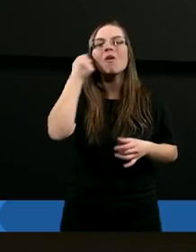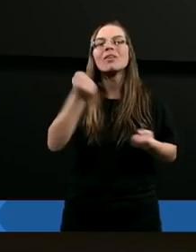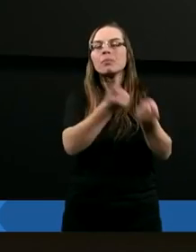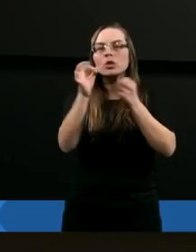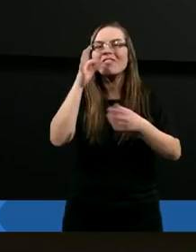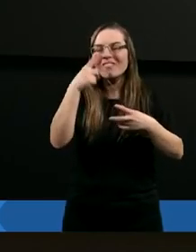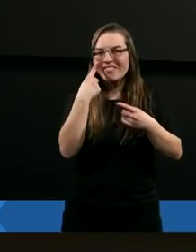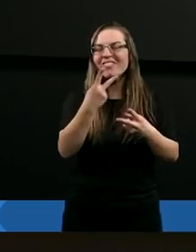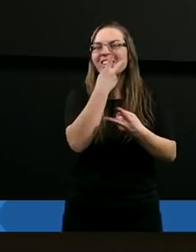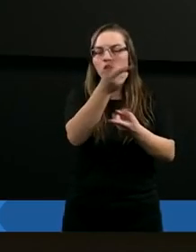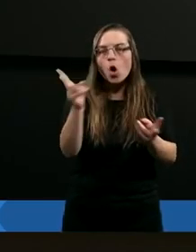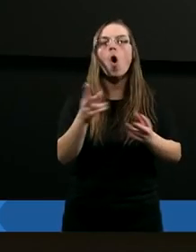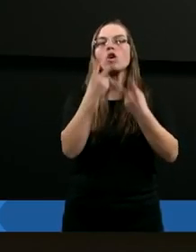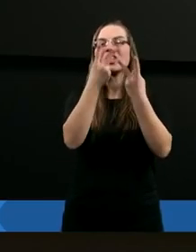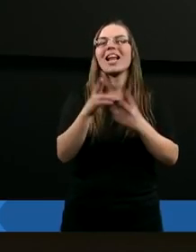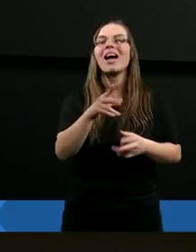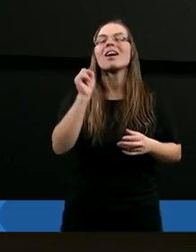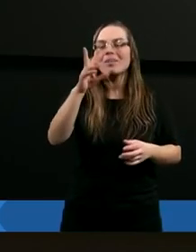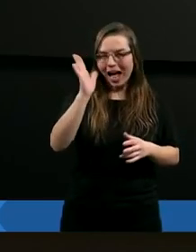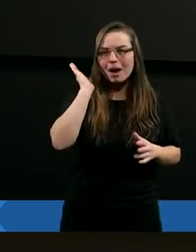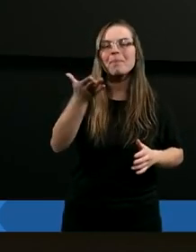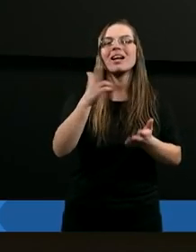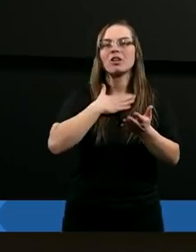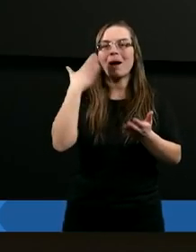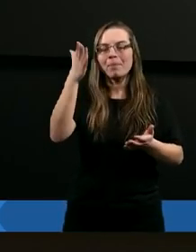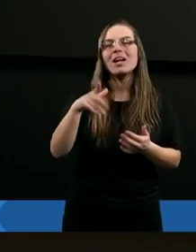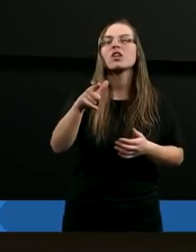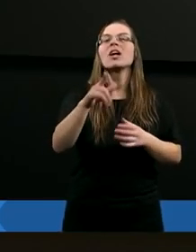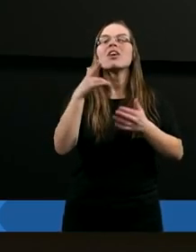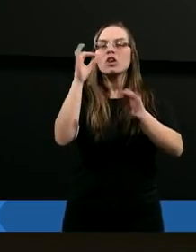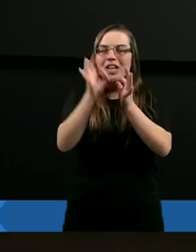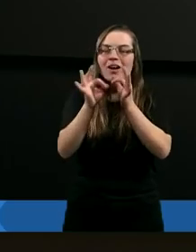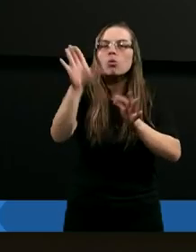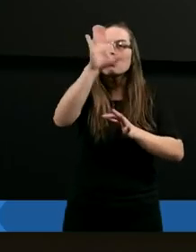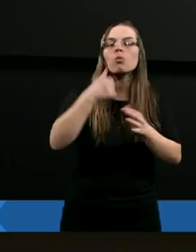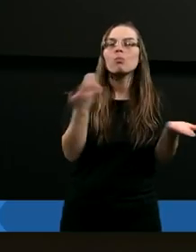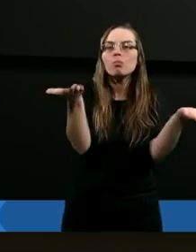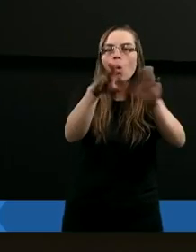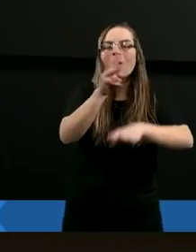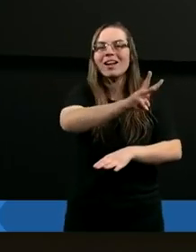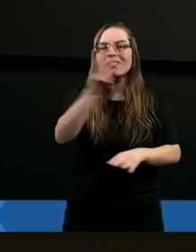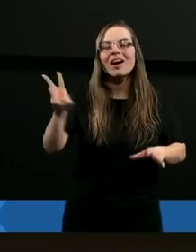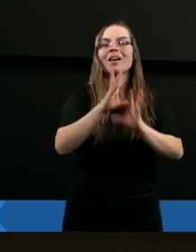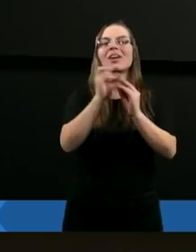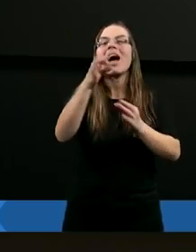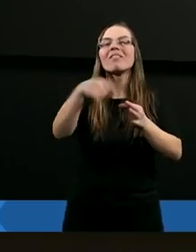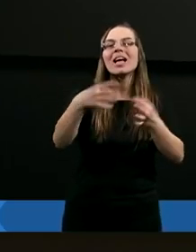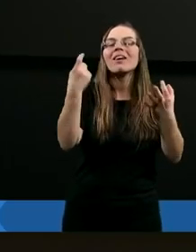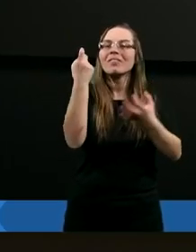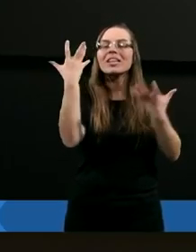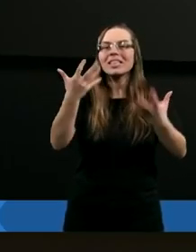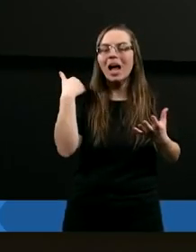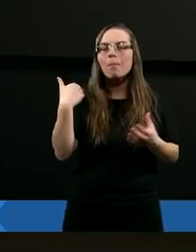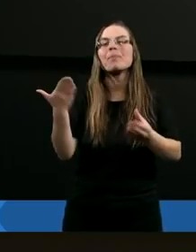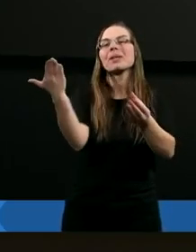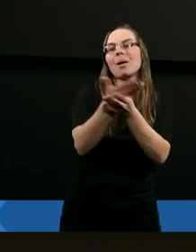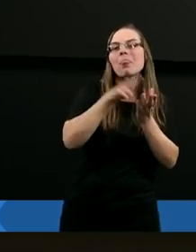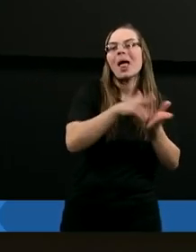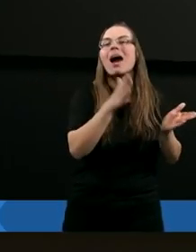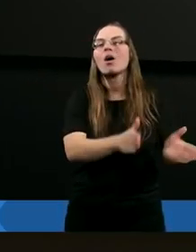były widoczne. Mam nadzieję, że tak będzie. Niech Pan Bóg Was w szczególny sposób błogosławi. A w tej chwili chciałbym już